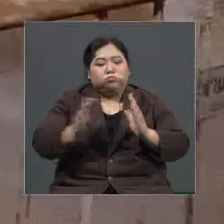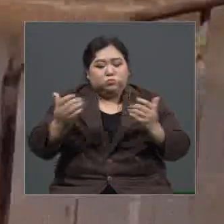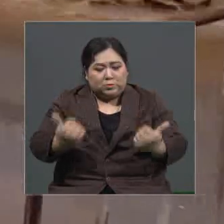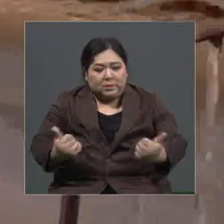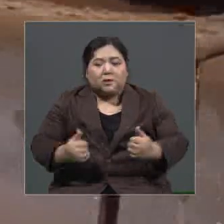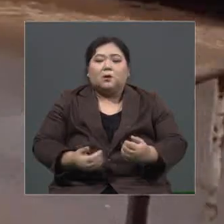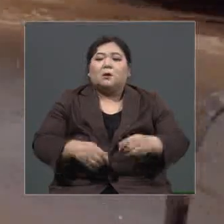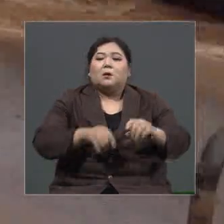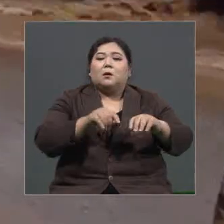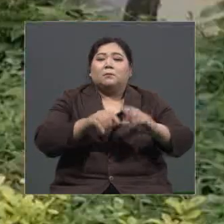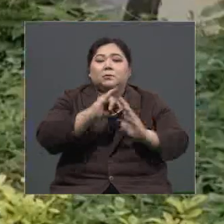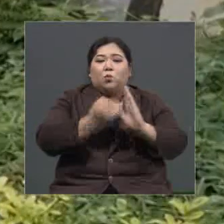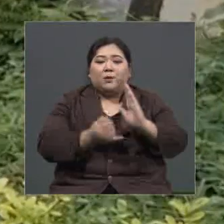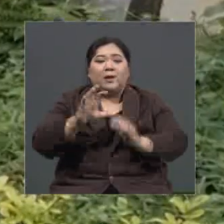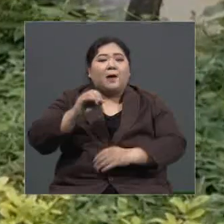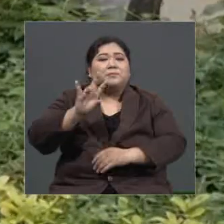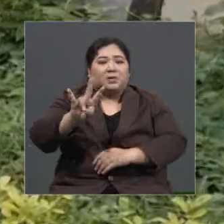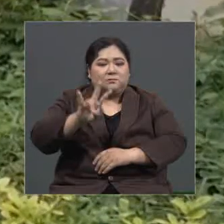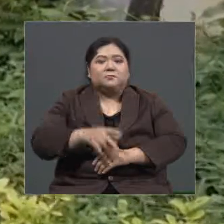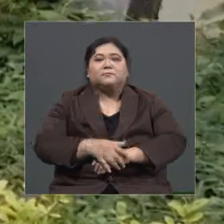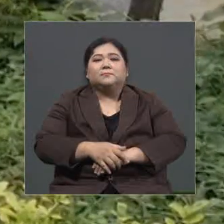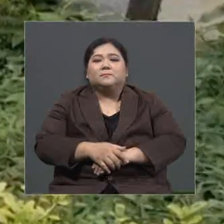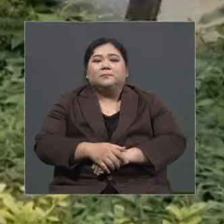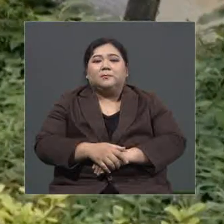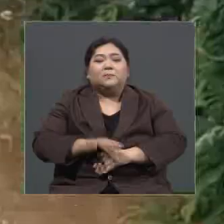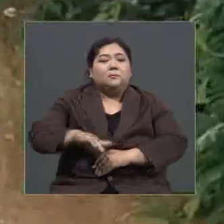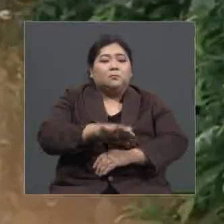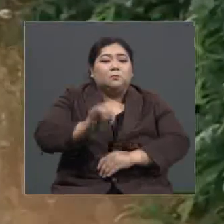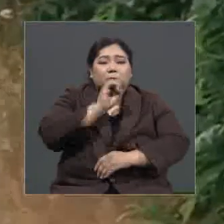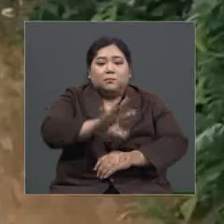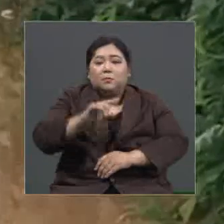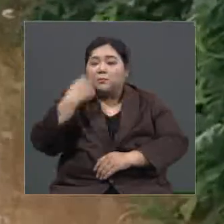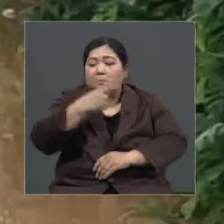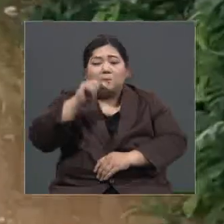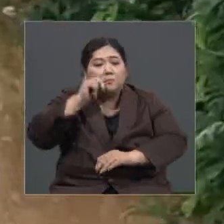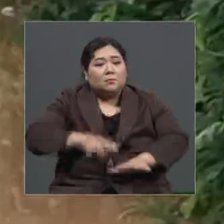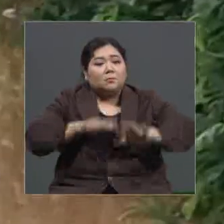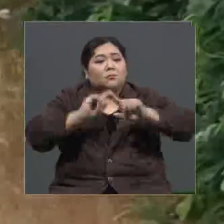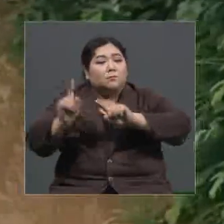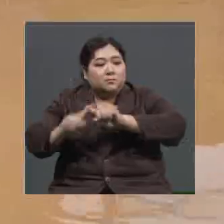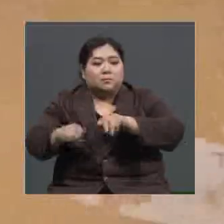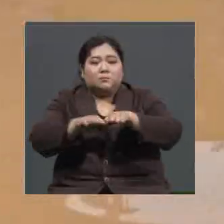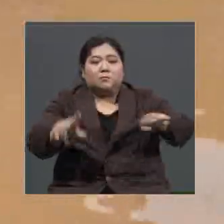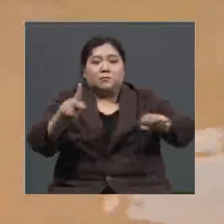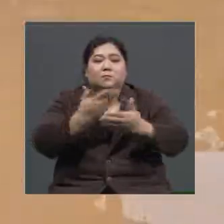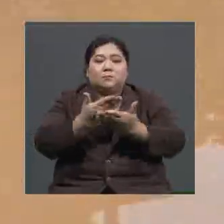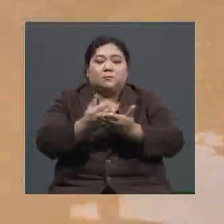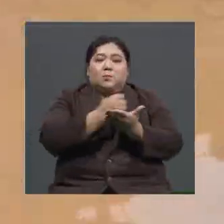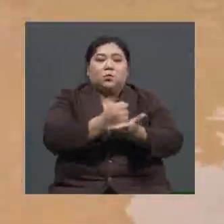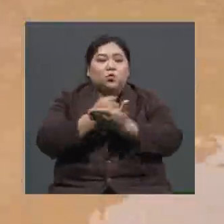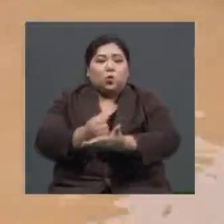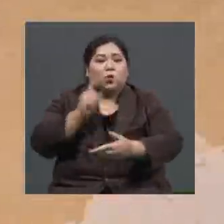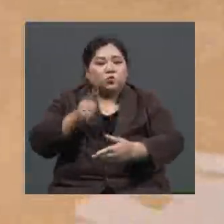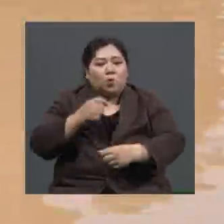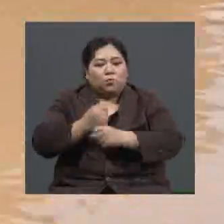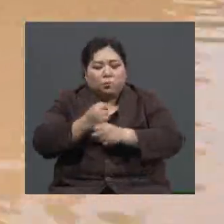หวัดค่ะโดยในอนุทินยักำชักบผู้วารักษการจัหวด ทุจัหวัดที่มผู้ประสบภัอยู่ในเกน ได้รบเงินช่วยเหือต้องไปเร